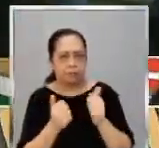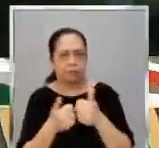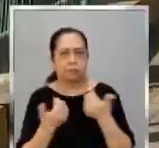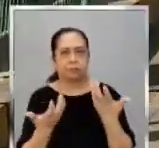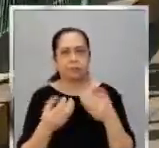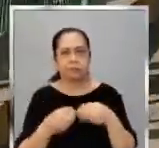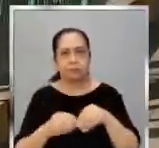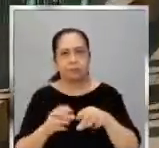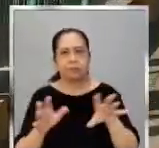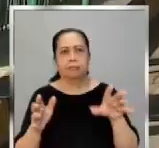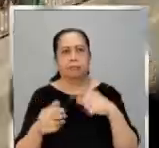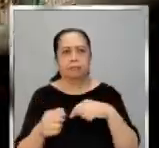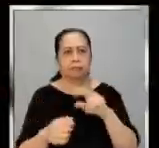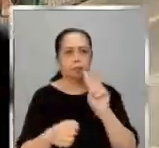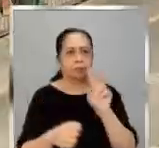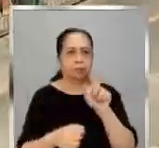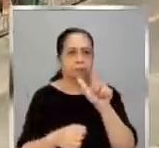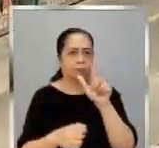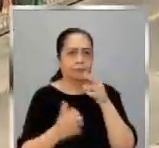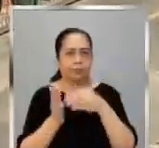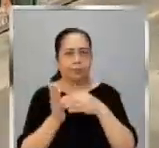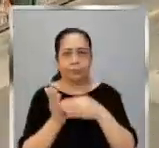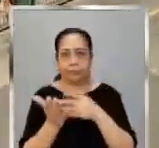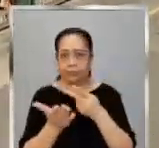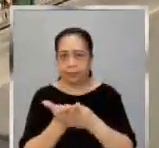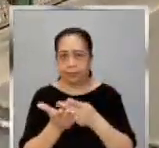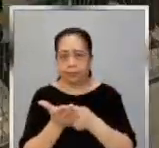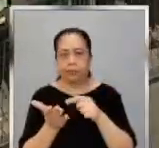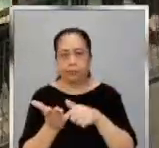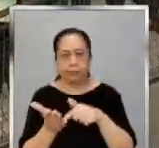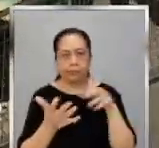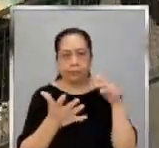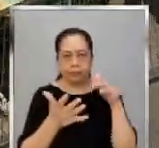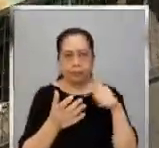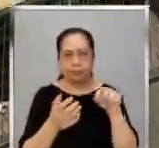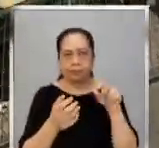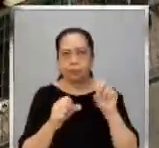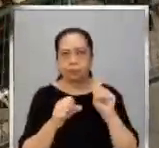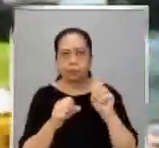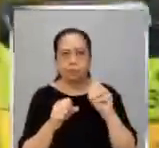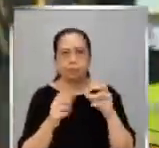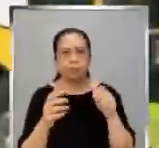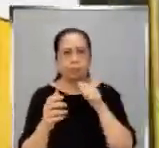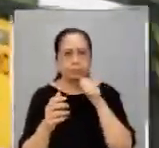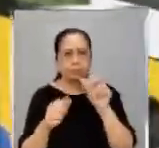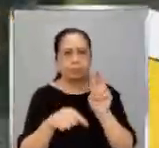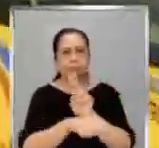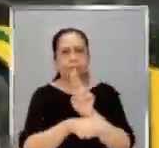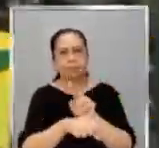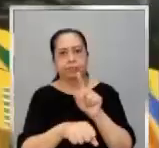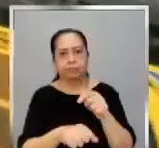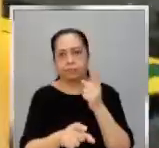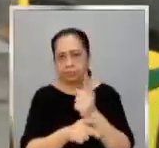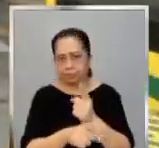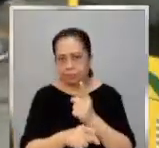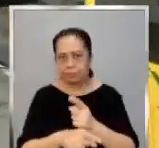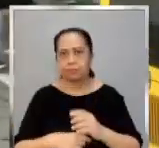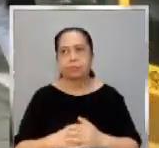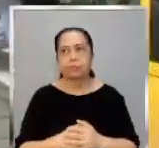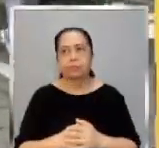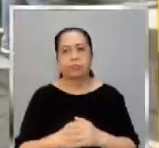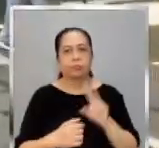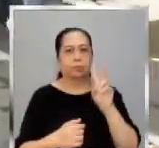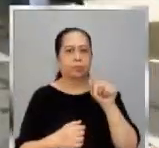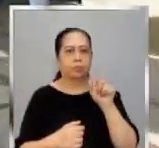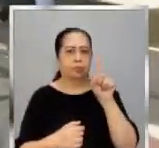itong 2.1 billion. Ito po yung pag-aaralan natin para naman magamit natin ng maayos, no? Yung 2.1